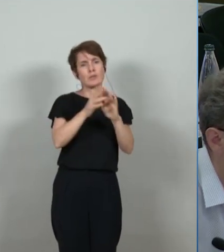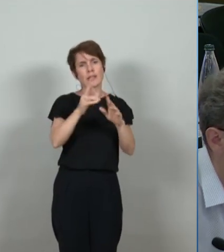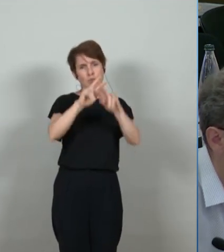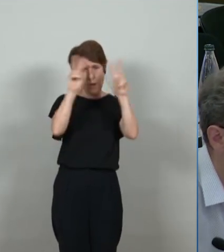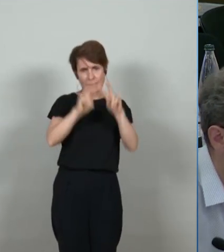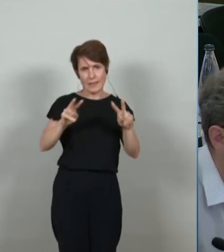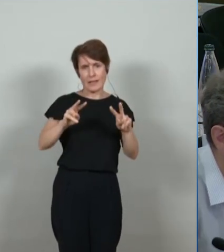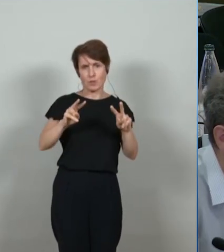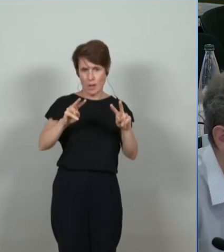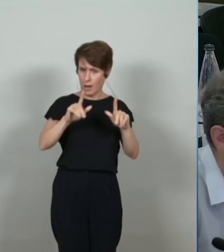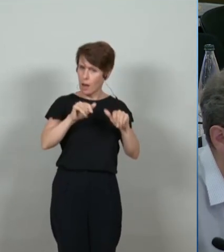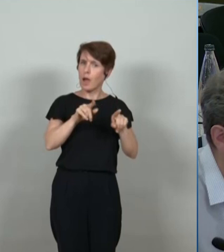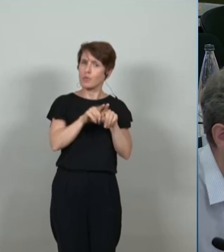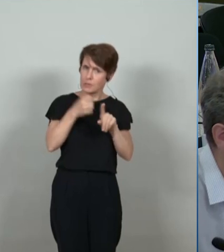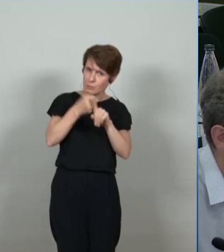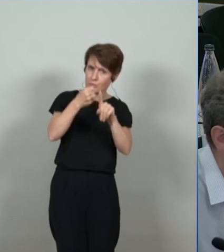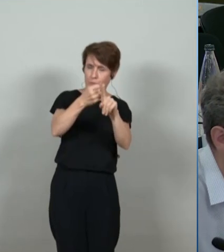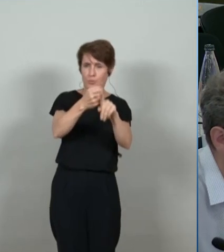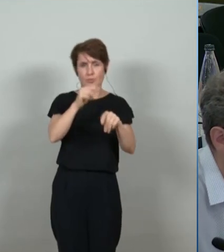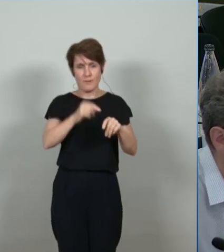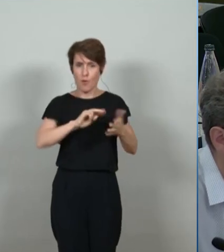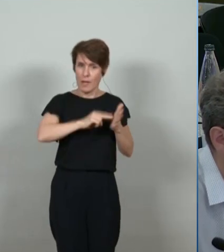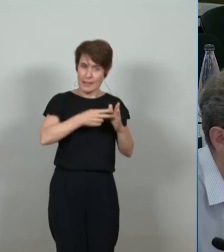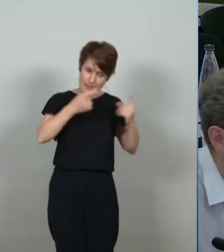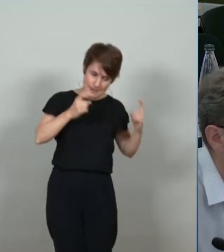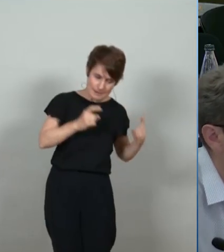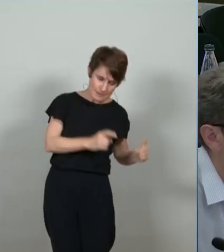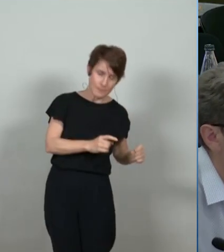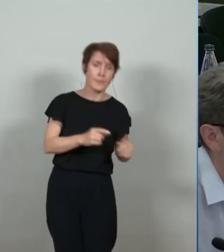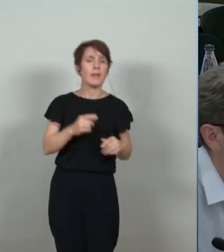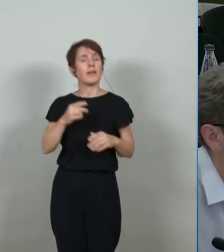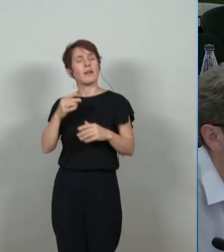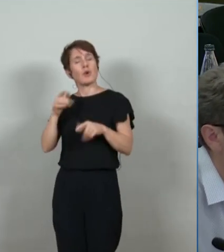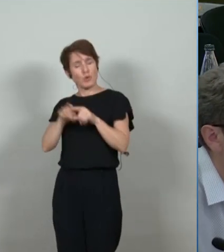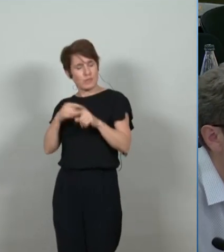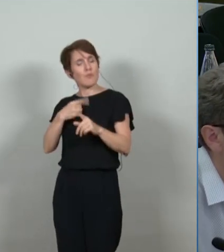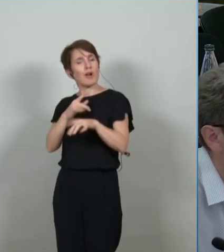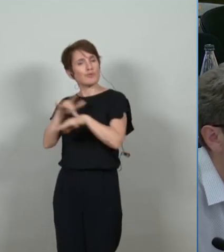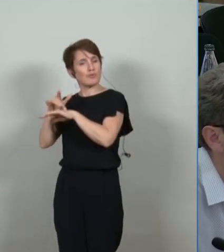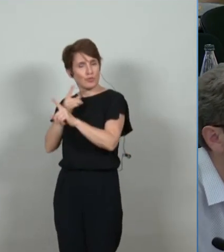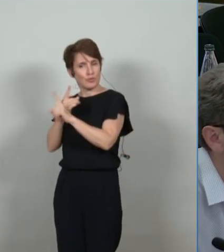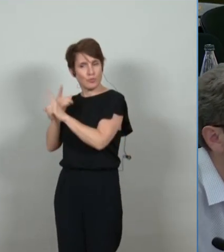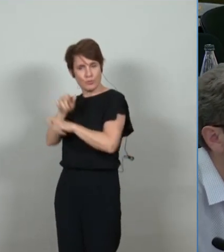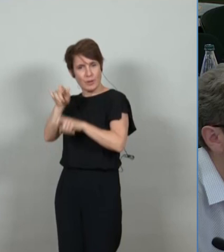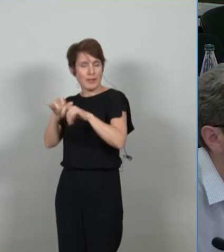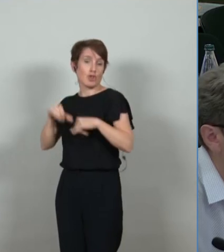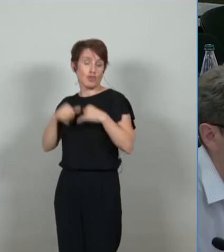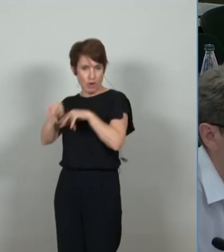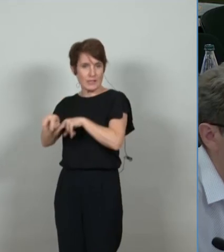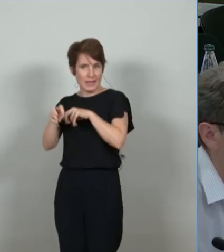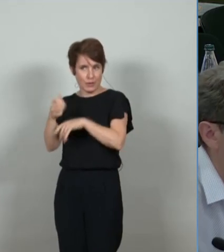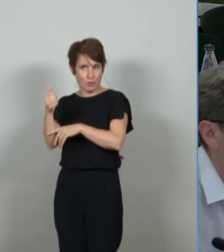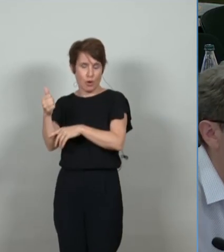j'ai rencontré moi des des jeunes agriculteurs donc de la FD qui évidemment qui portent un discours critique sur la façon